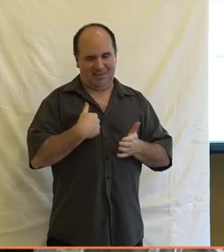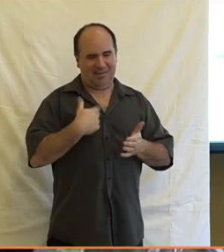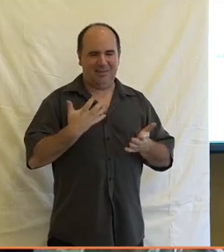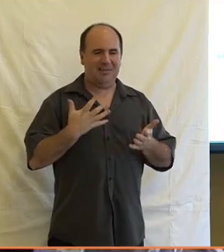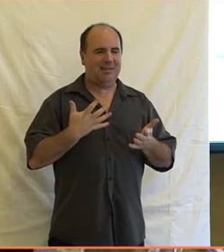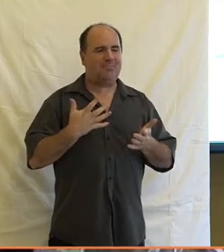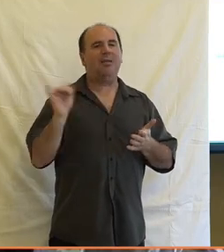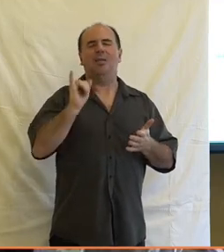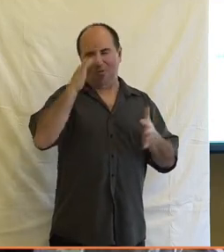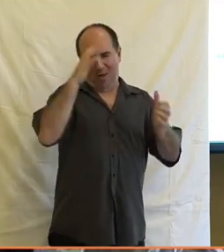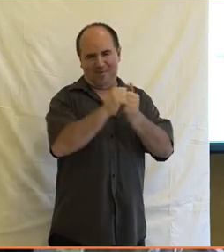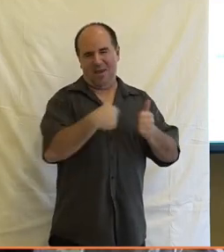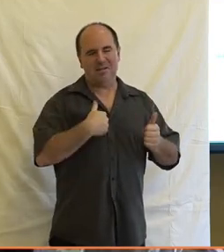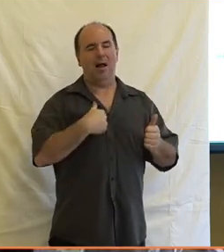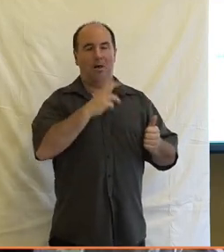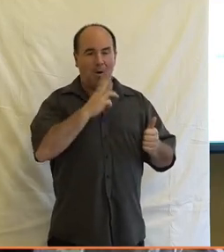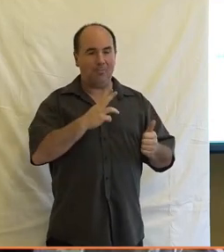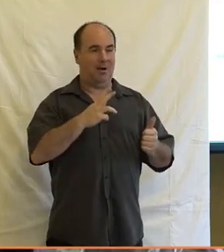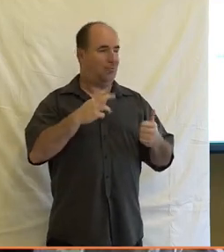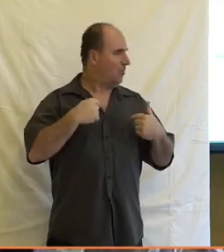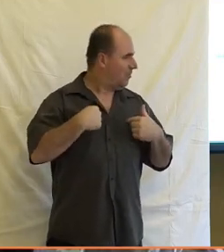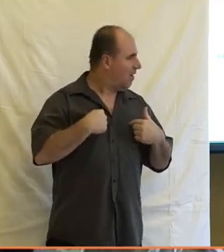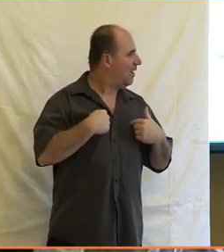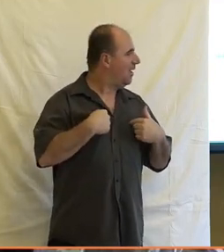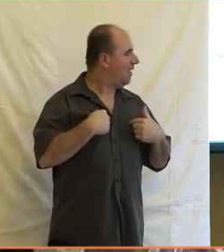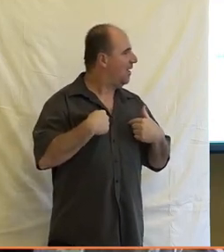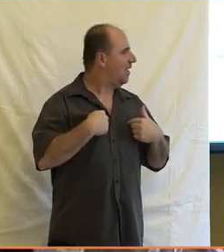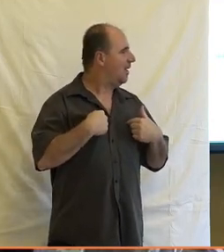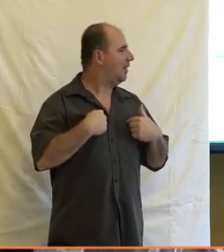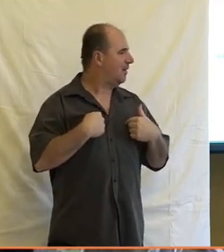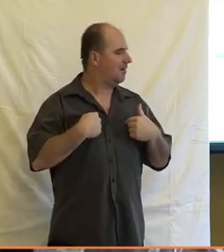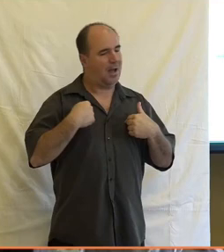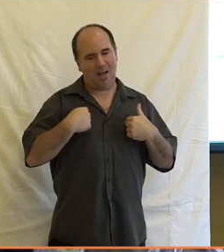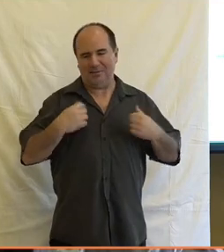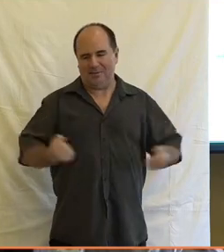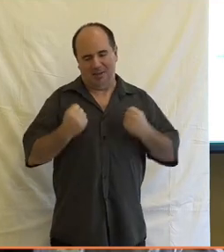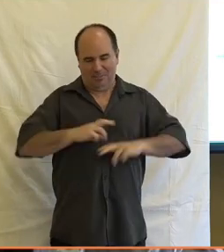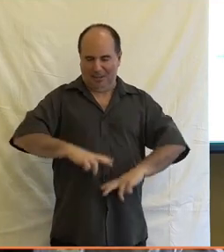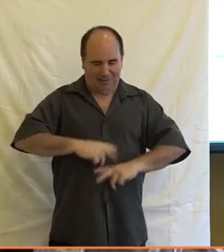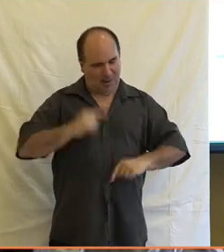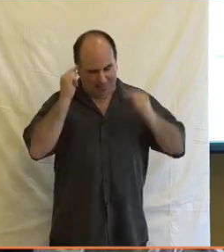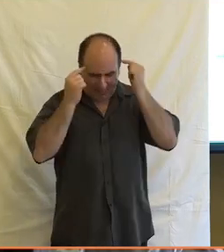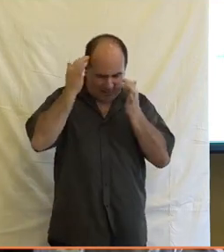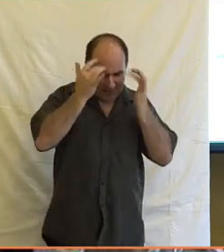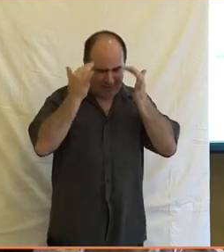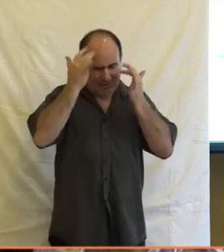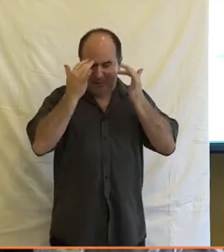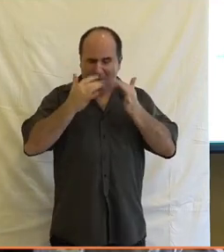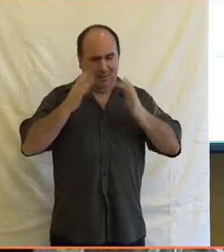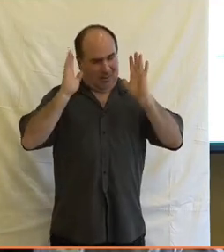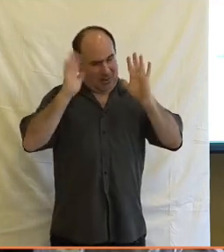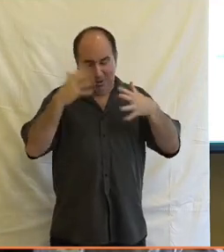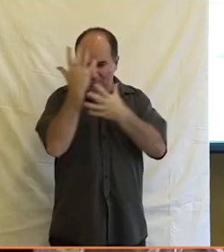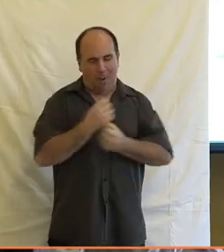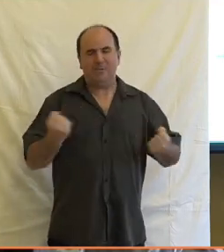které nejdou změnit, nebo které nemůžu ovlivnit, tak se stavím se s tím netrápit a tuto vlastně netěžkou